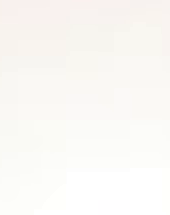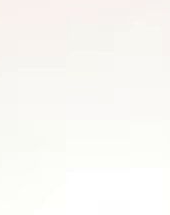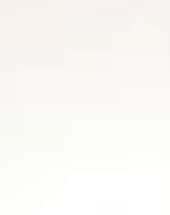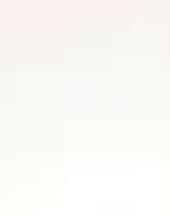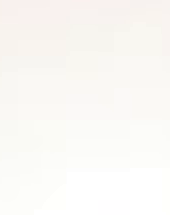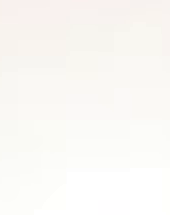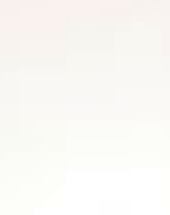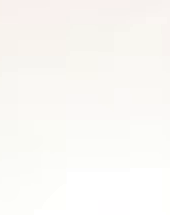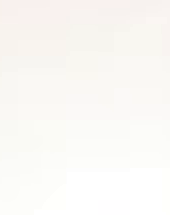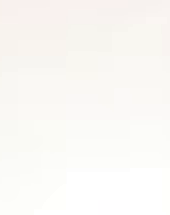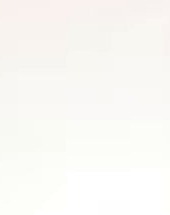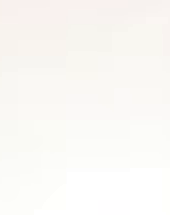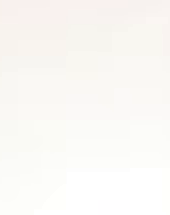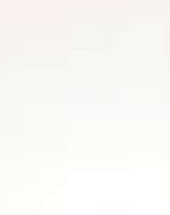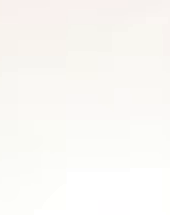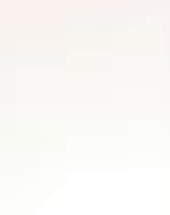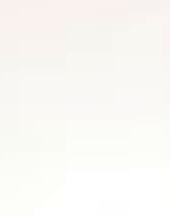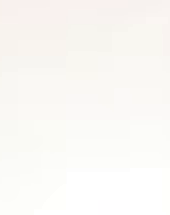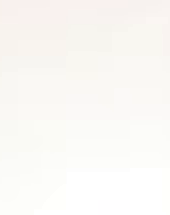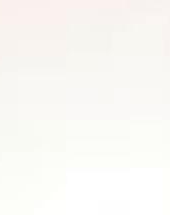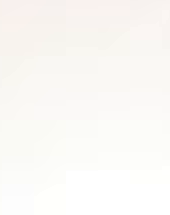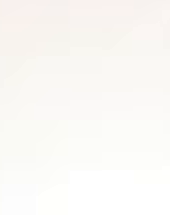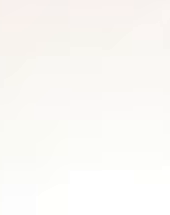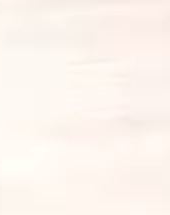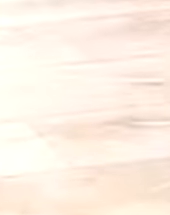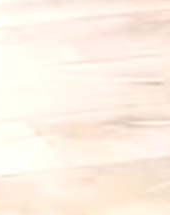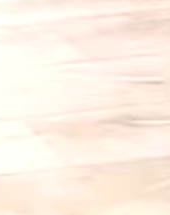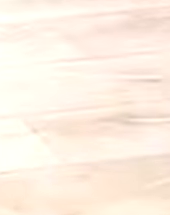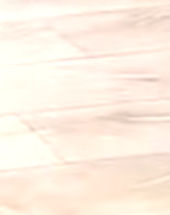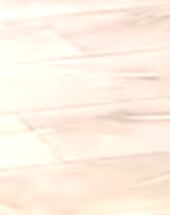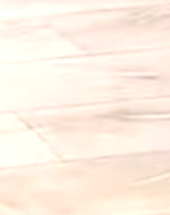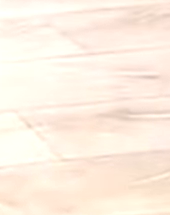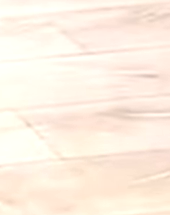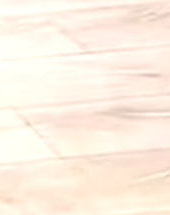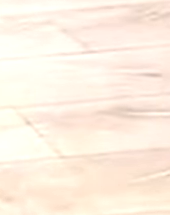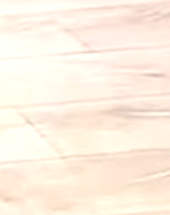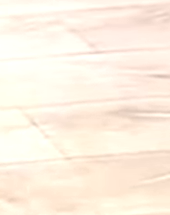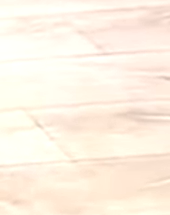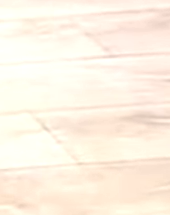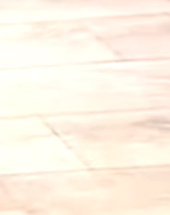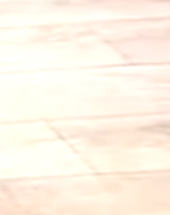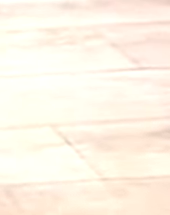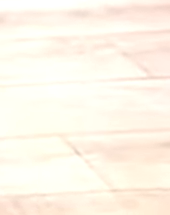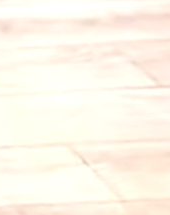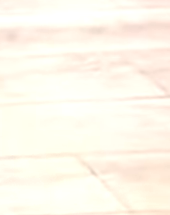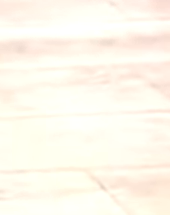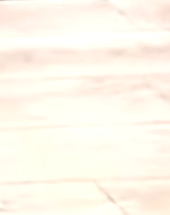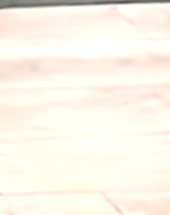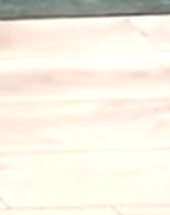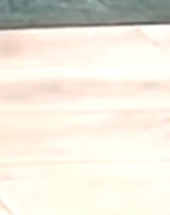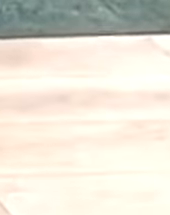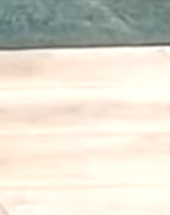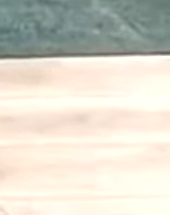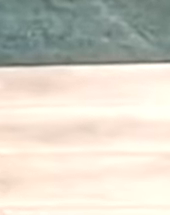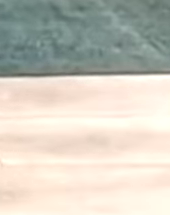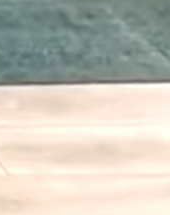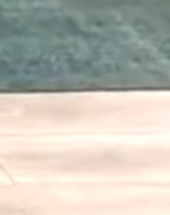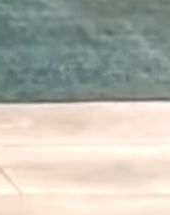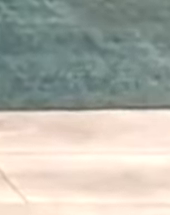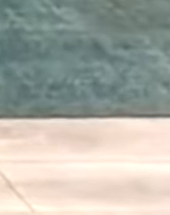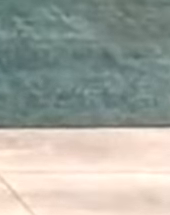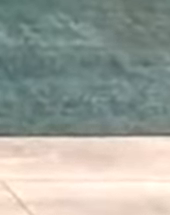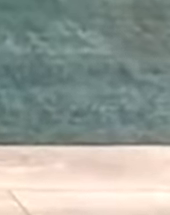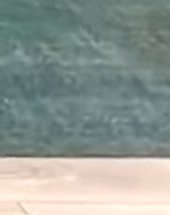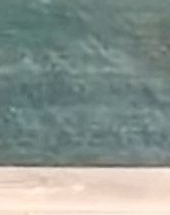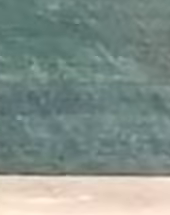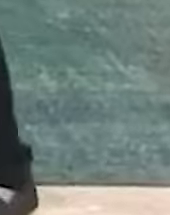sen de gel. Değil mi? O bitti herhalde onu. O dinlenecek onu bir 10 dakika. Bırak. Gel seni bir tanıştırmak istiyorum bu güzel çifte. Ben gördüm. Siz şöyle ikiniz yan yana olun.